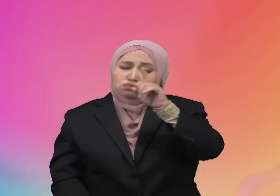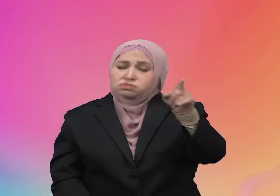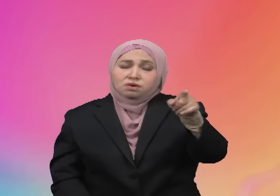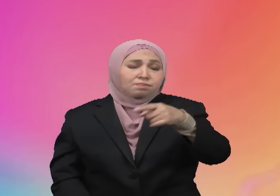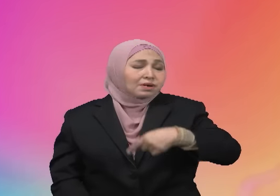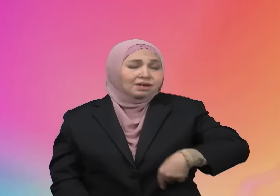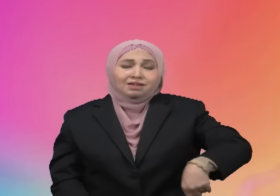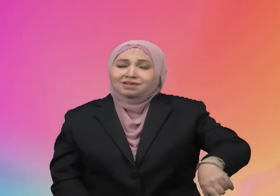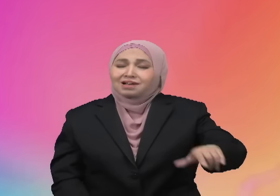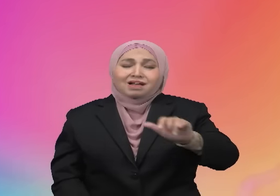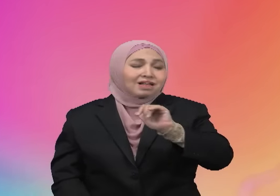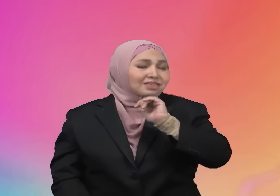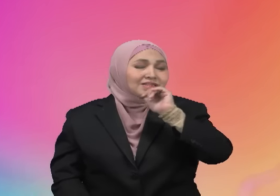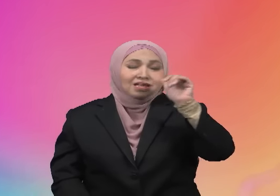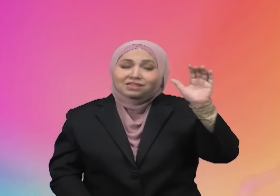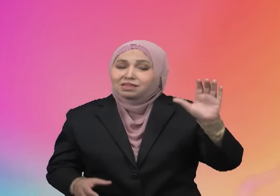فعلوه